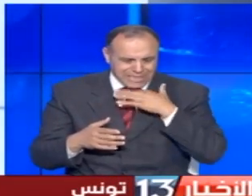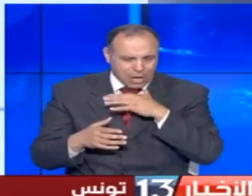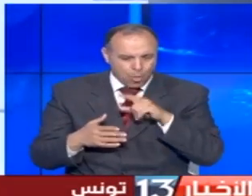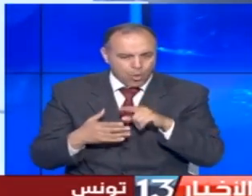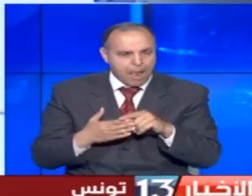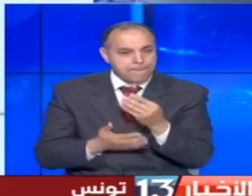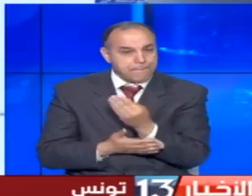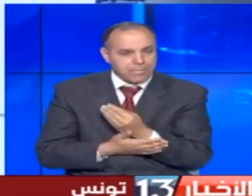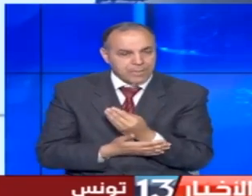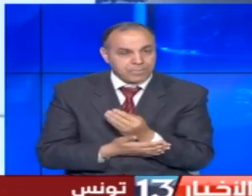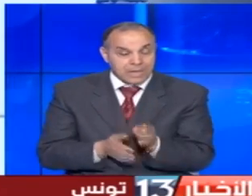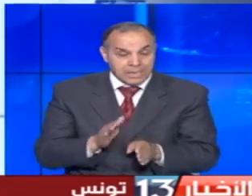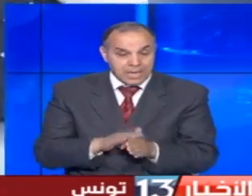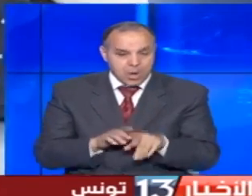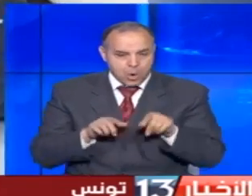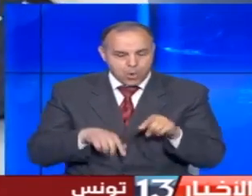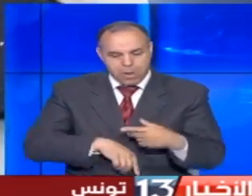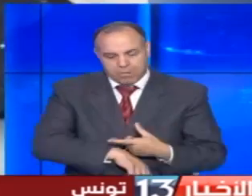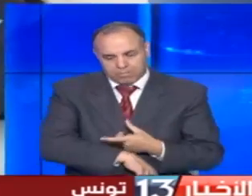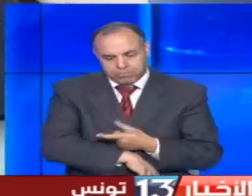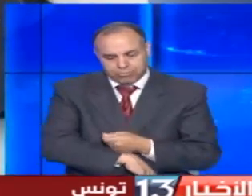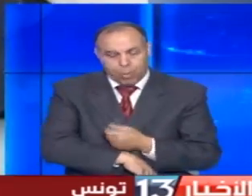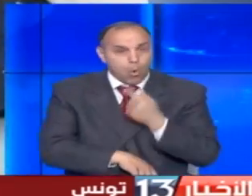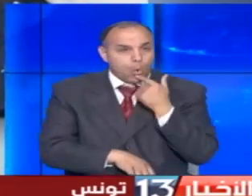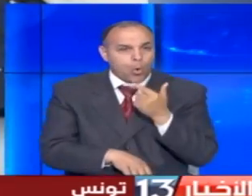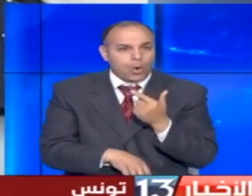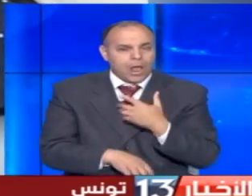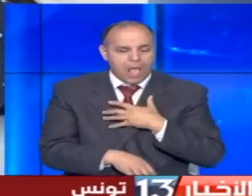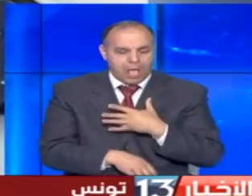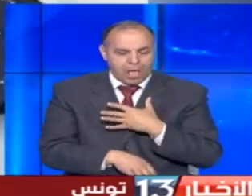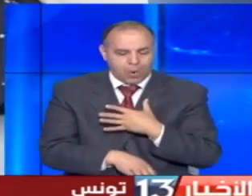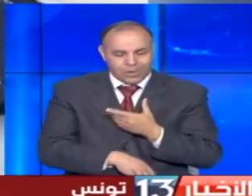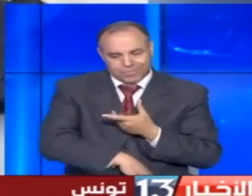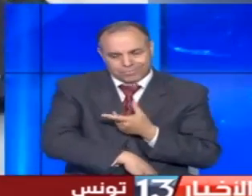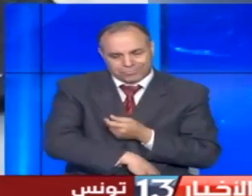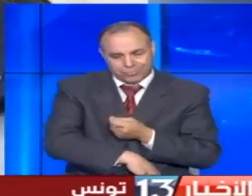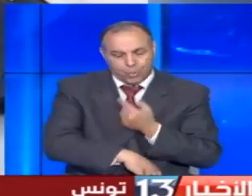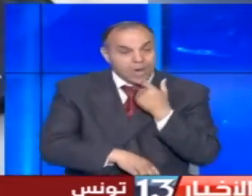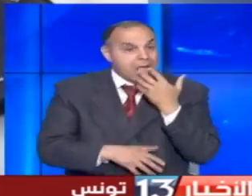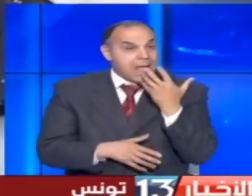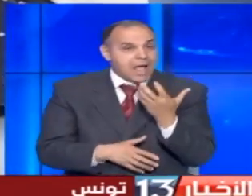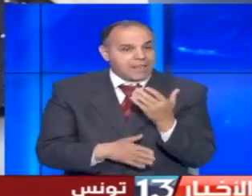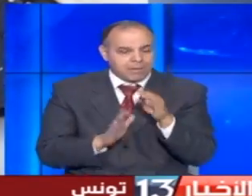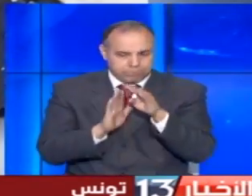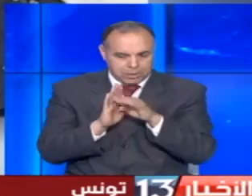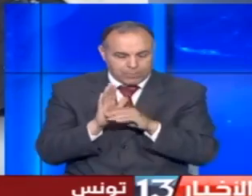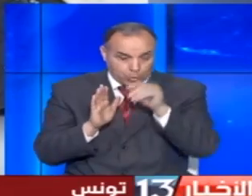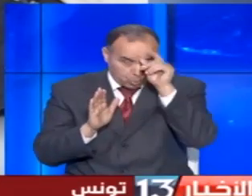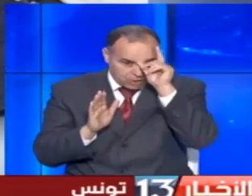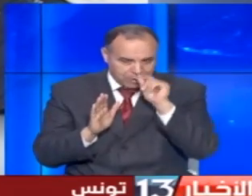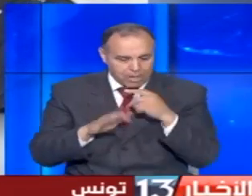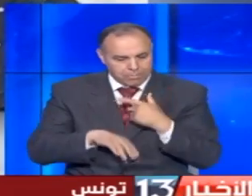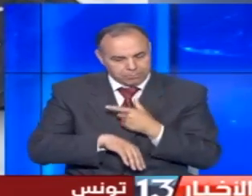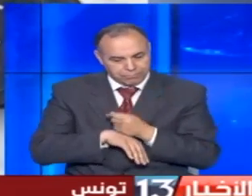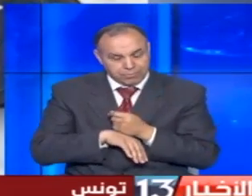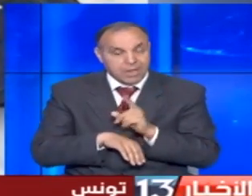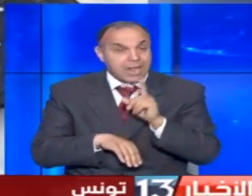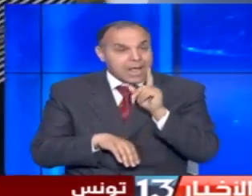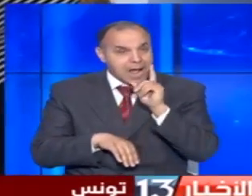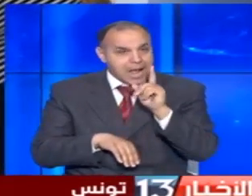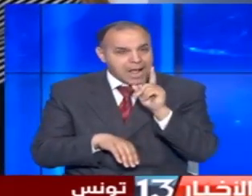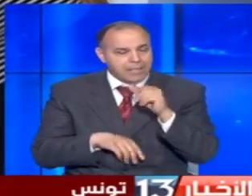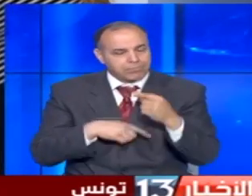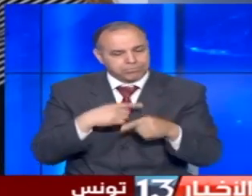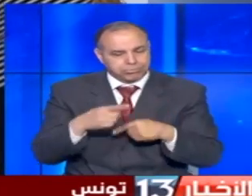الرضع انطلق اليوم التلقيح ضد المكورات الرئويه تلقيح ادرج في الرزنامه الوطنيه للتلقيح وهو